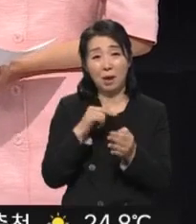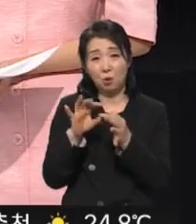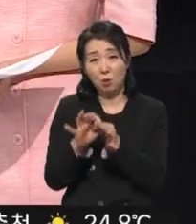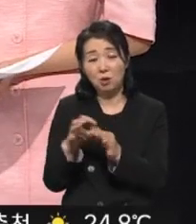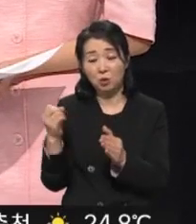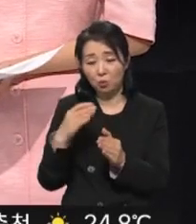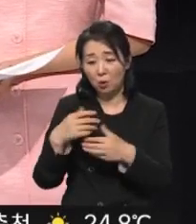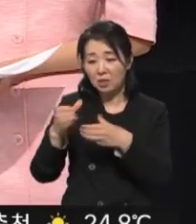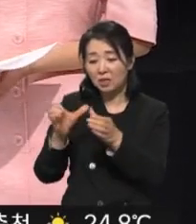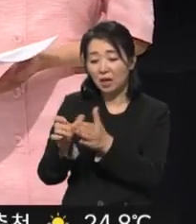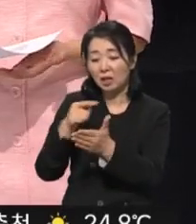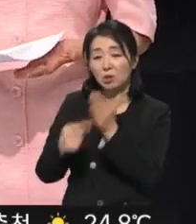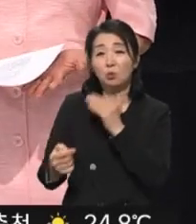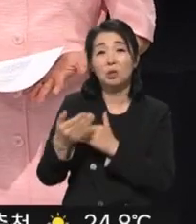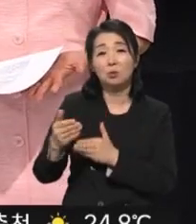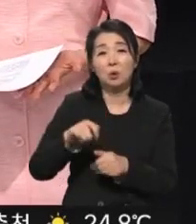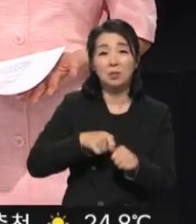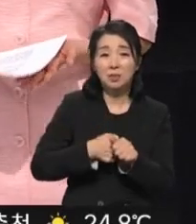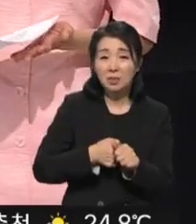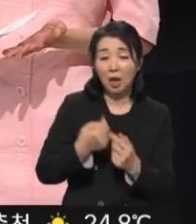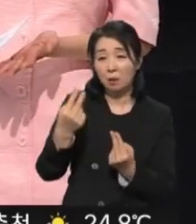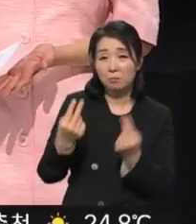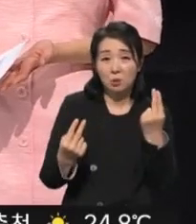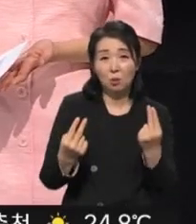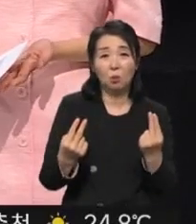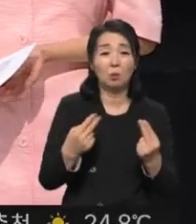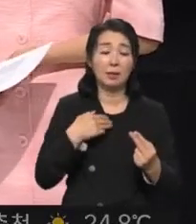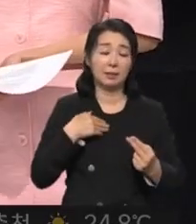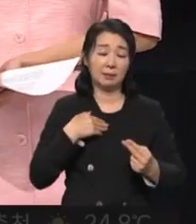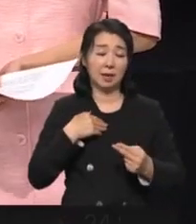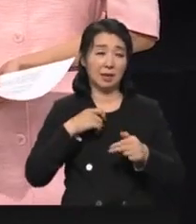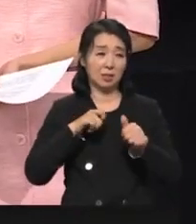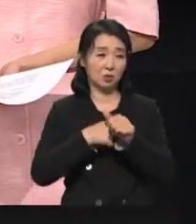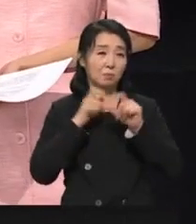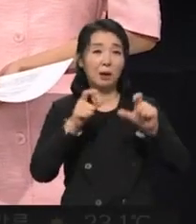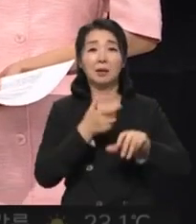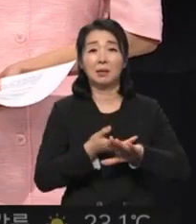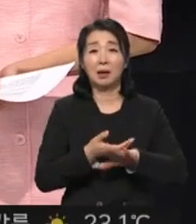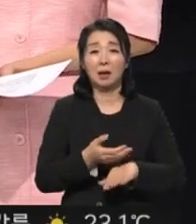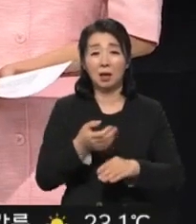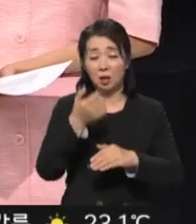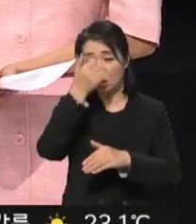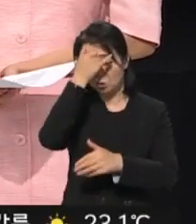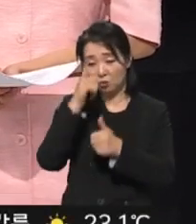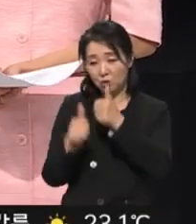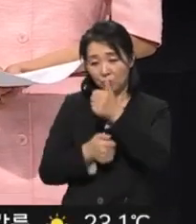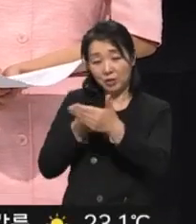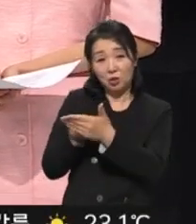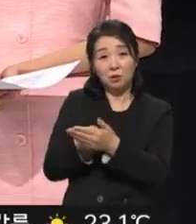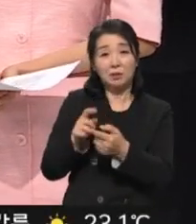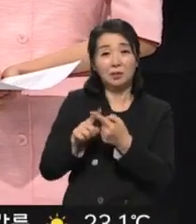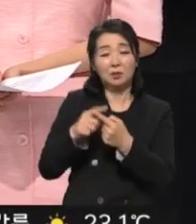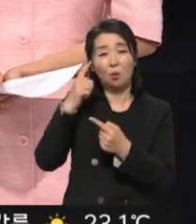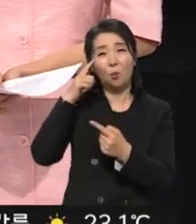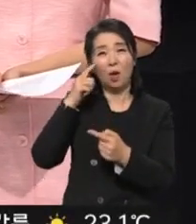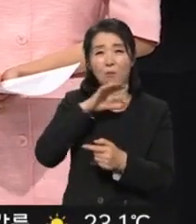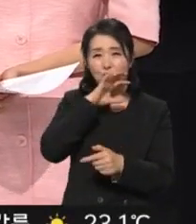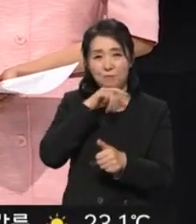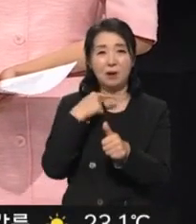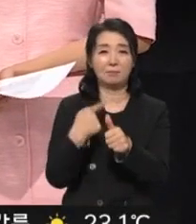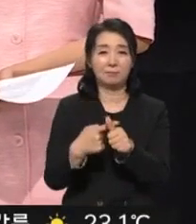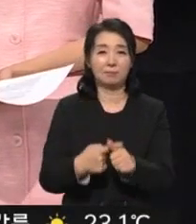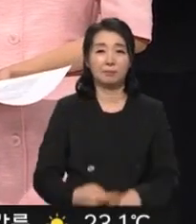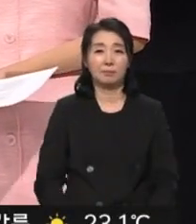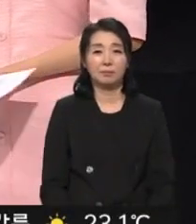당에 해를 끼쳐서 받은 다른 징계들과는 다르다고 강조했습니다. 윤리위 결정에 대해서 우회적으로 불만을